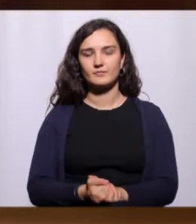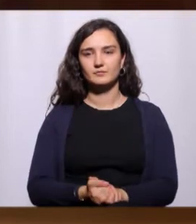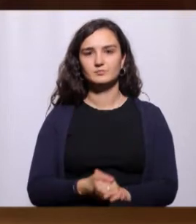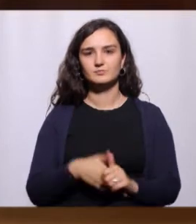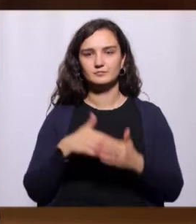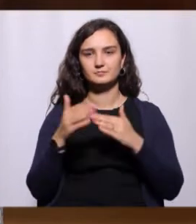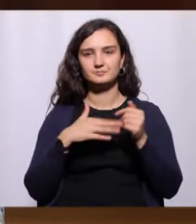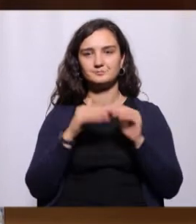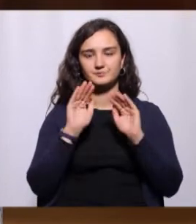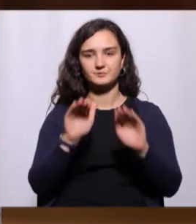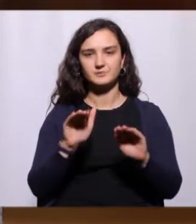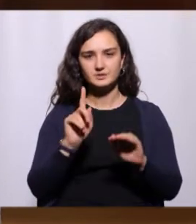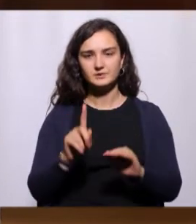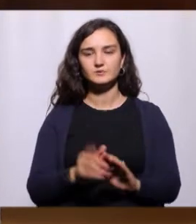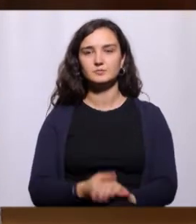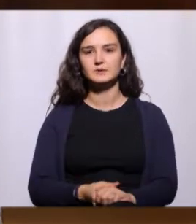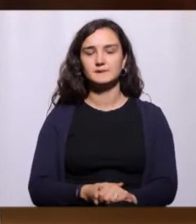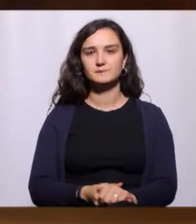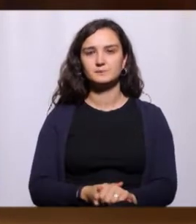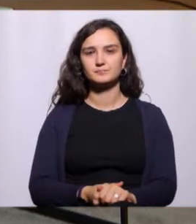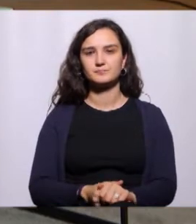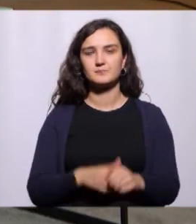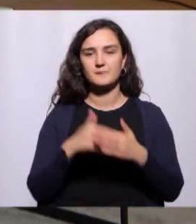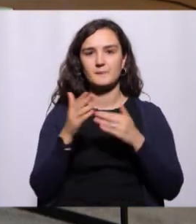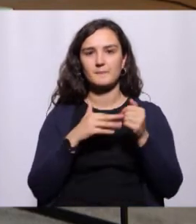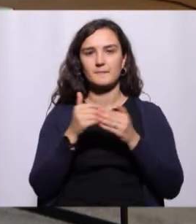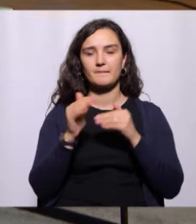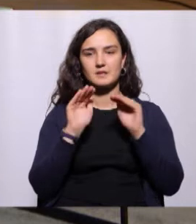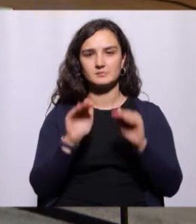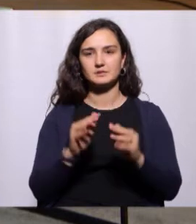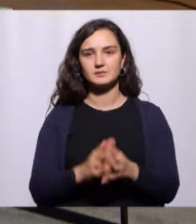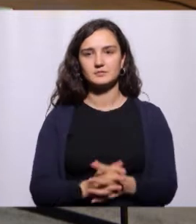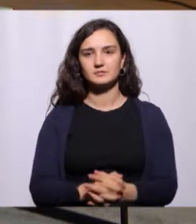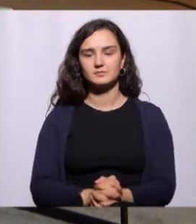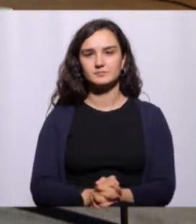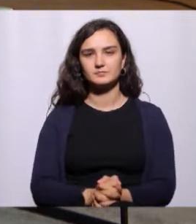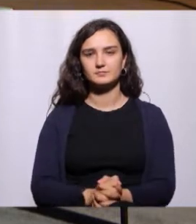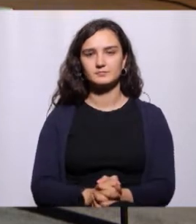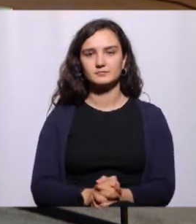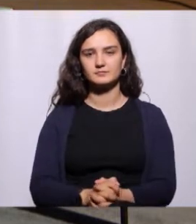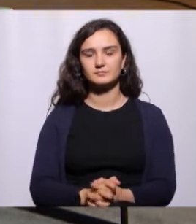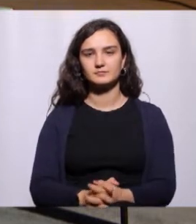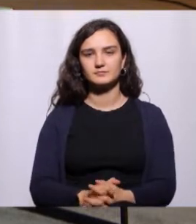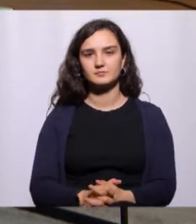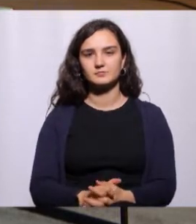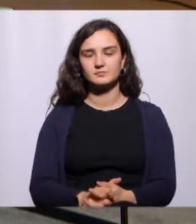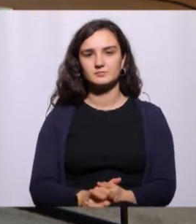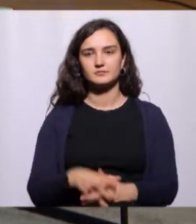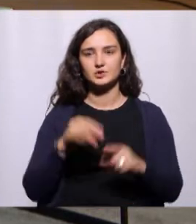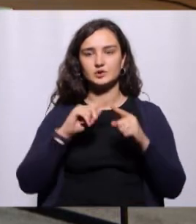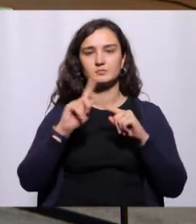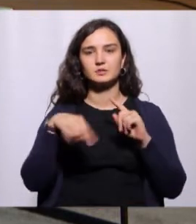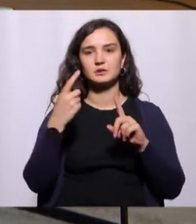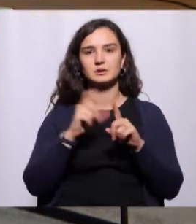ხელმისაწვდომი. Accessible, ხელმისაწვდომი. Accessible, ხელმისაწვდომი. Our next word